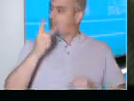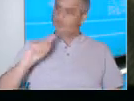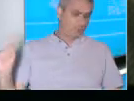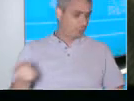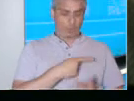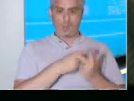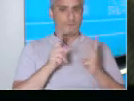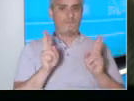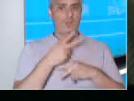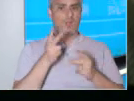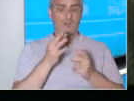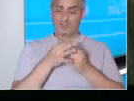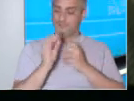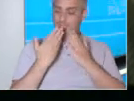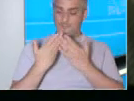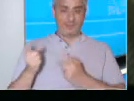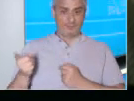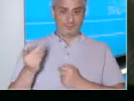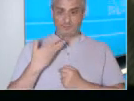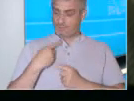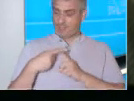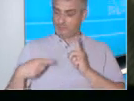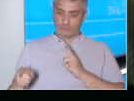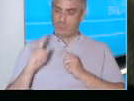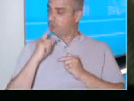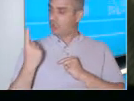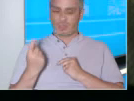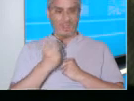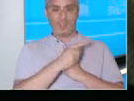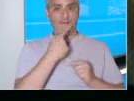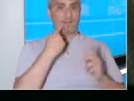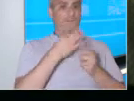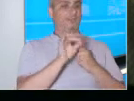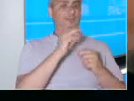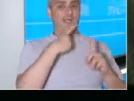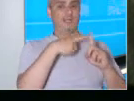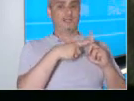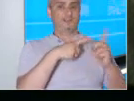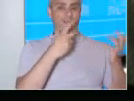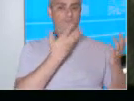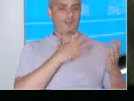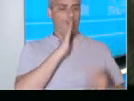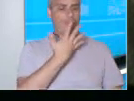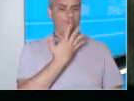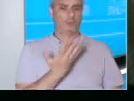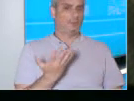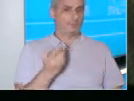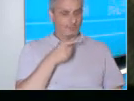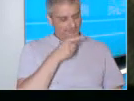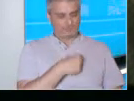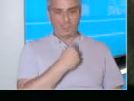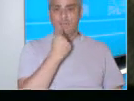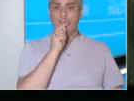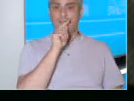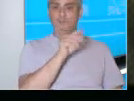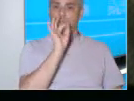כולם. אבל לא יכול להיות שעל הצתת בית כנסת אתה מקבל חצי שנה ושנה, ועל הצתת כנסייה תקבל 5 שנים. על זה אמרתי